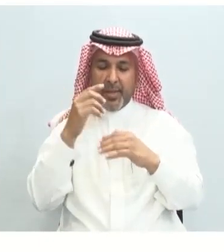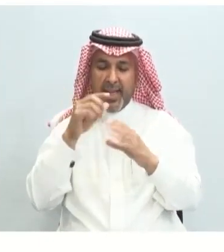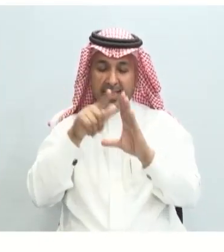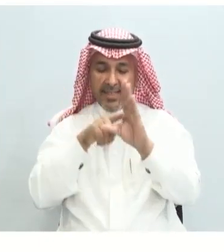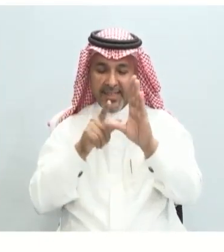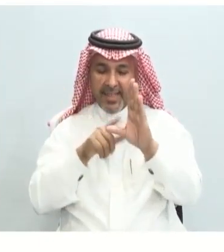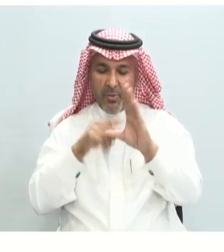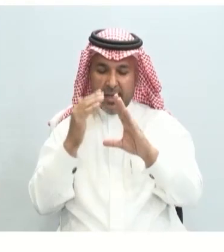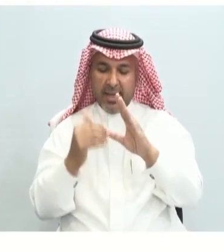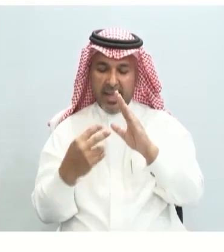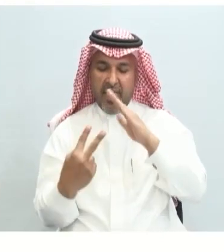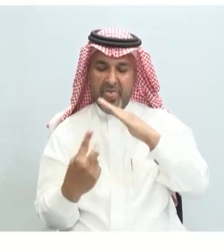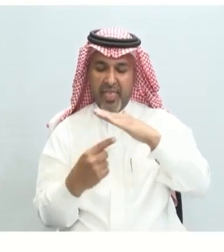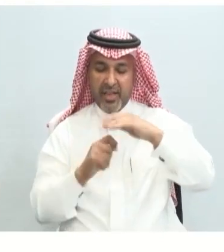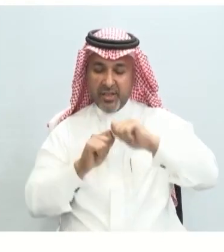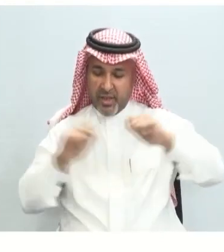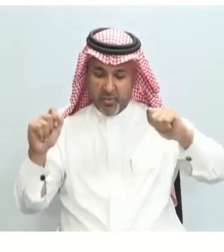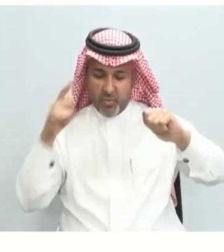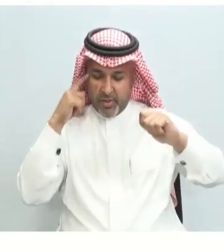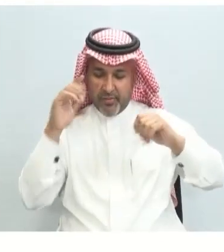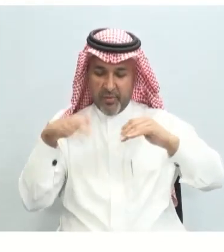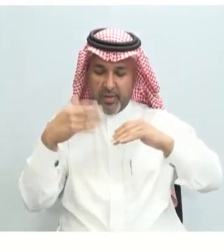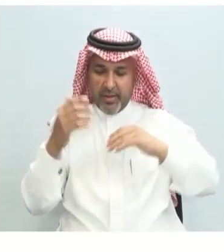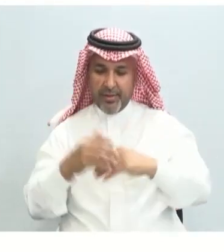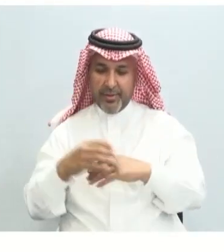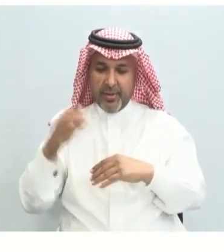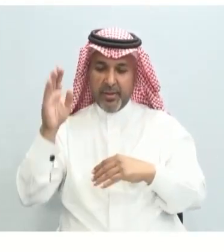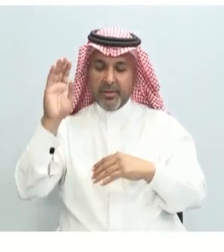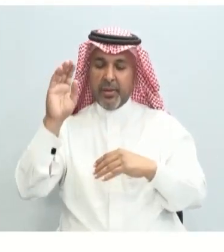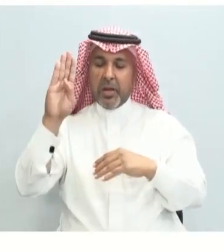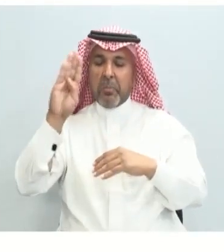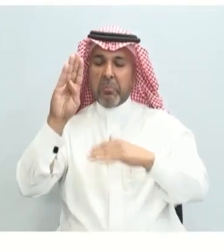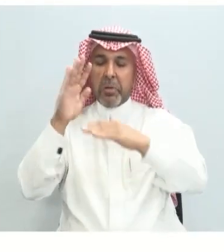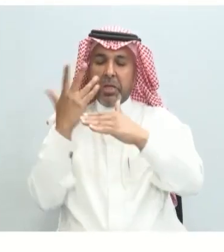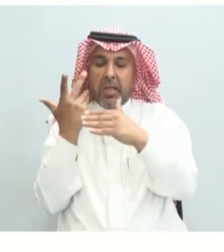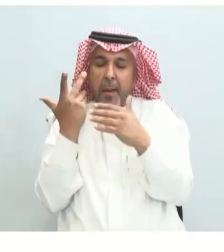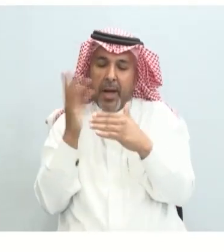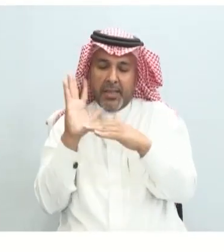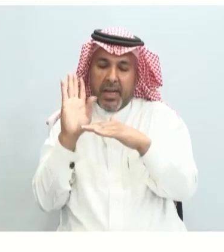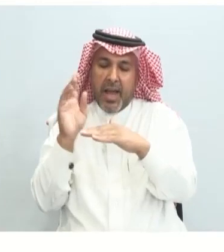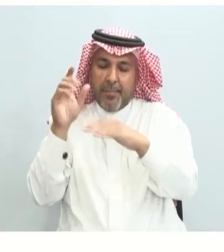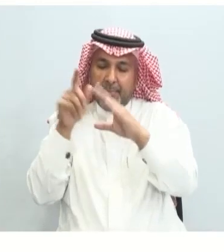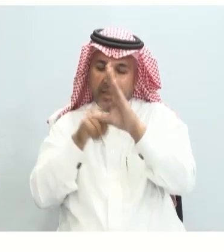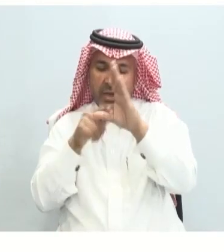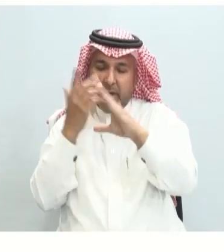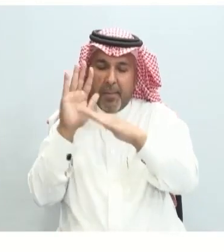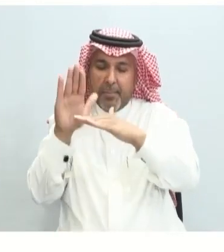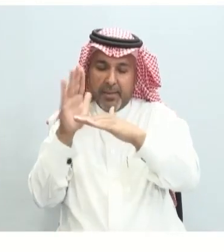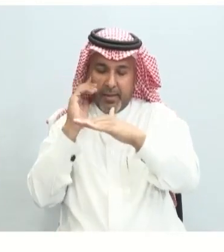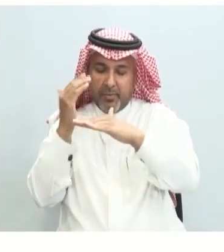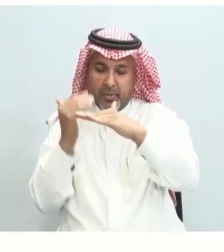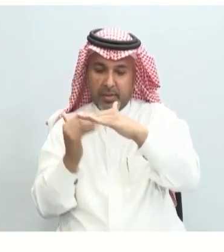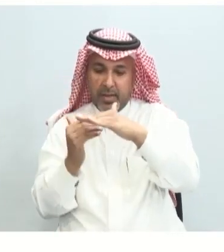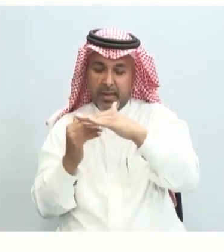يساوي ساين 8 عفوا ساين ب اللي هي مجهوله بالنسبه لي على 8